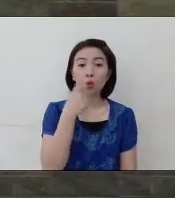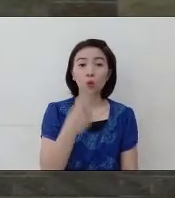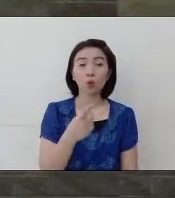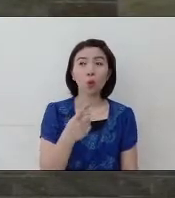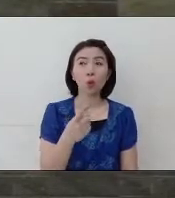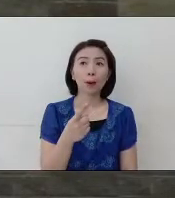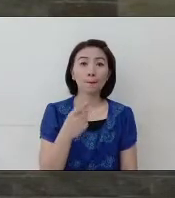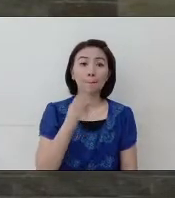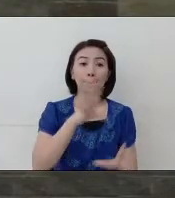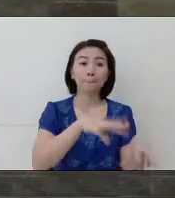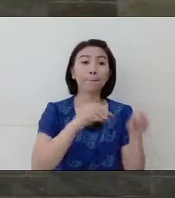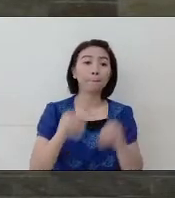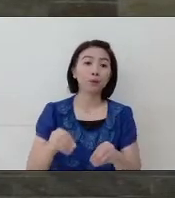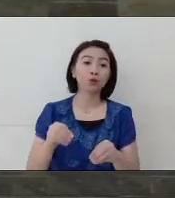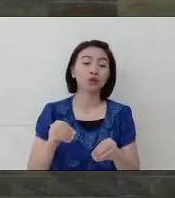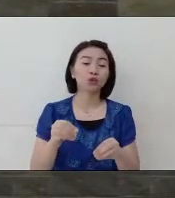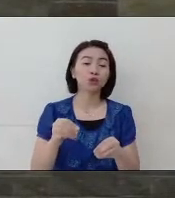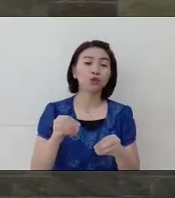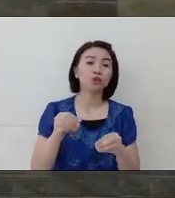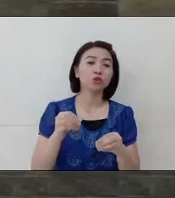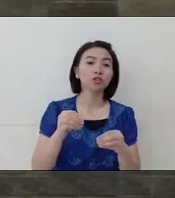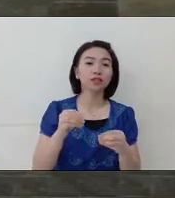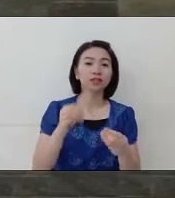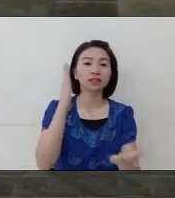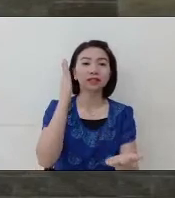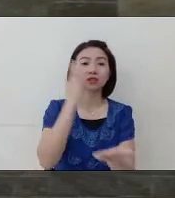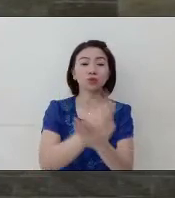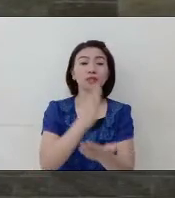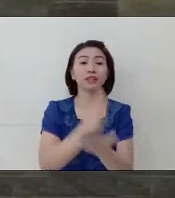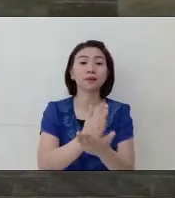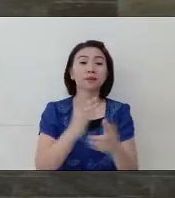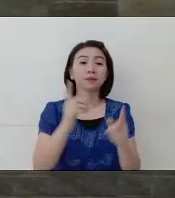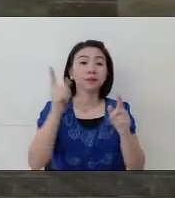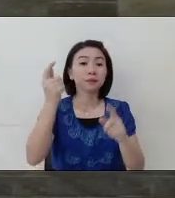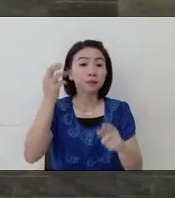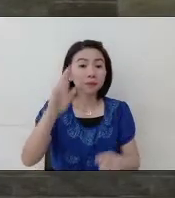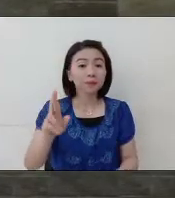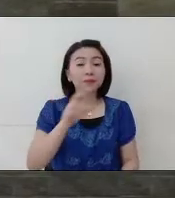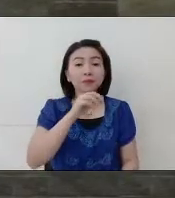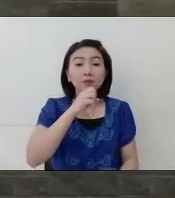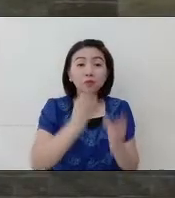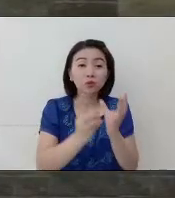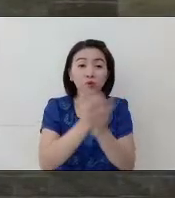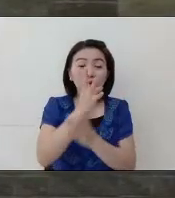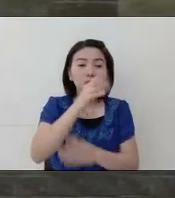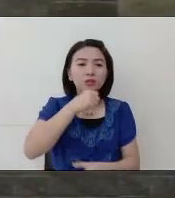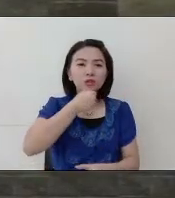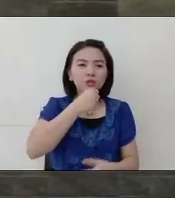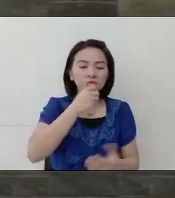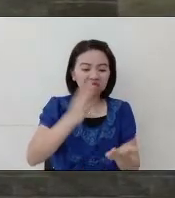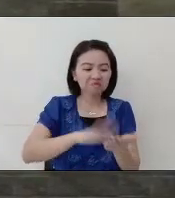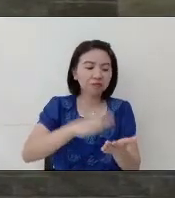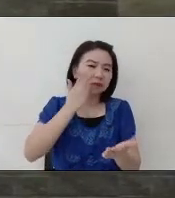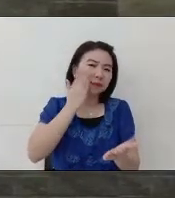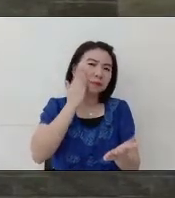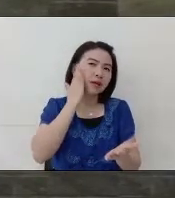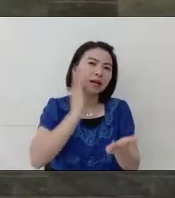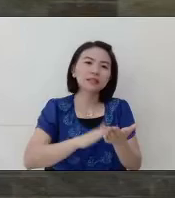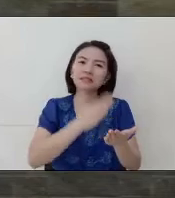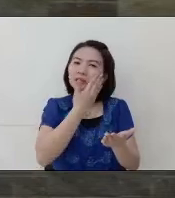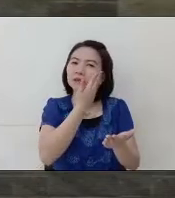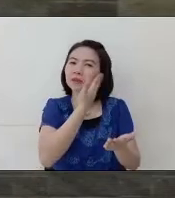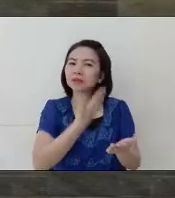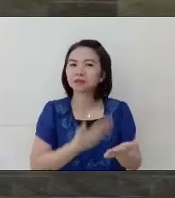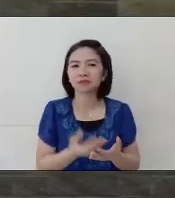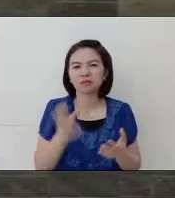pero katok na ang tuhod niyan, mga kapatid. Hindi na yan makatakbo. No? Yun na bang iba talagang, sariwa pa naman yung